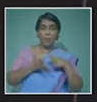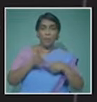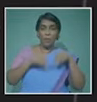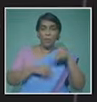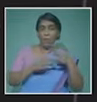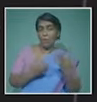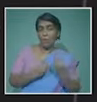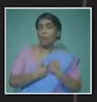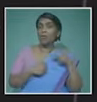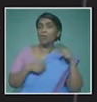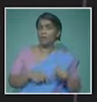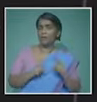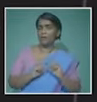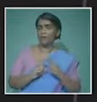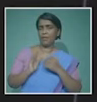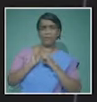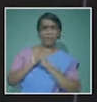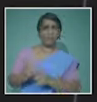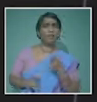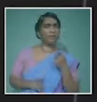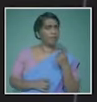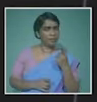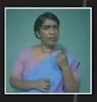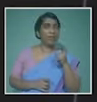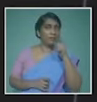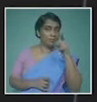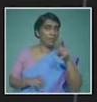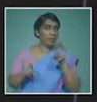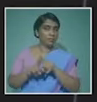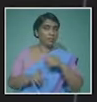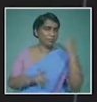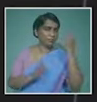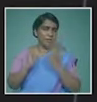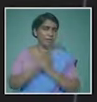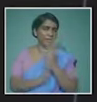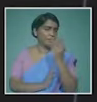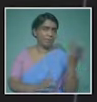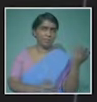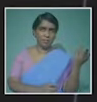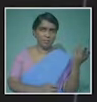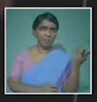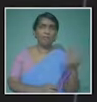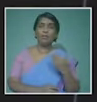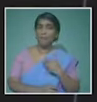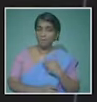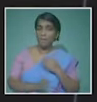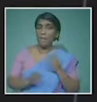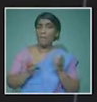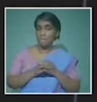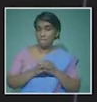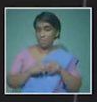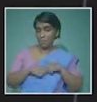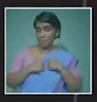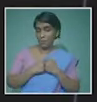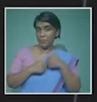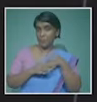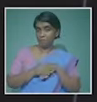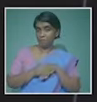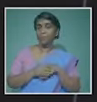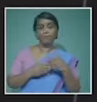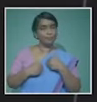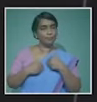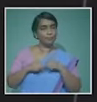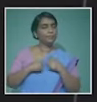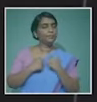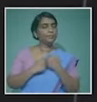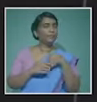பேசுவதற்கு உங்களுக்கு என்ன அருகதை இருக்கிறது? தமிழ் மக்கள் விடுதலை புலிகள் கட்சியுடைய தேசிய மாநாட்டிலே நாங்கள் ஆரை அழைக்க வேண்டும், ஆரை அழைக்கக்கூடாது